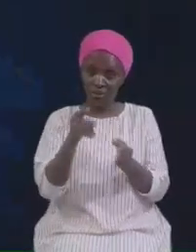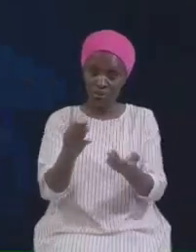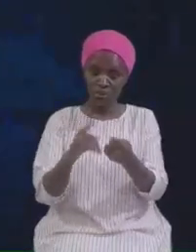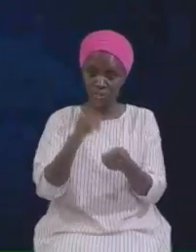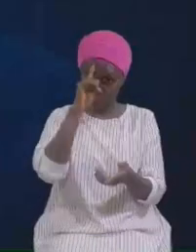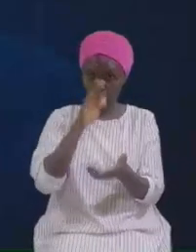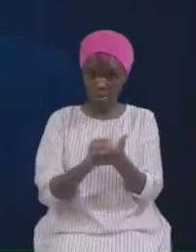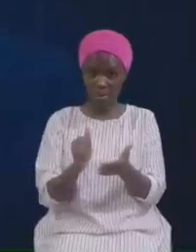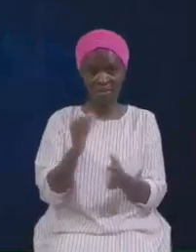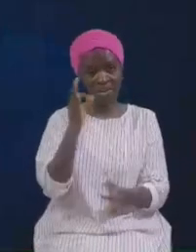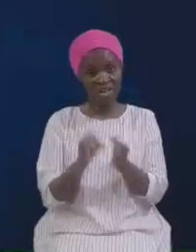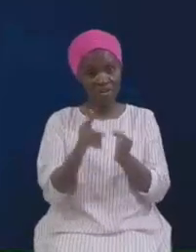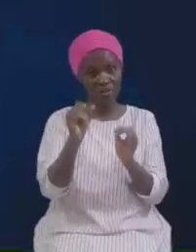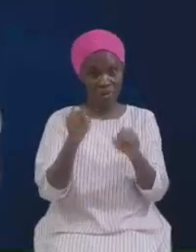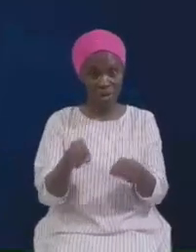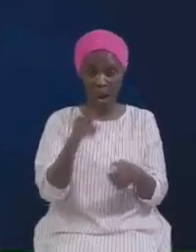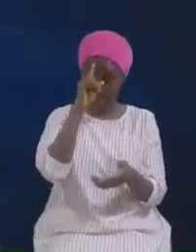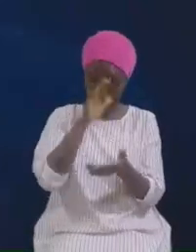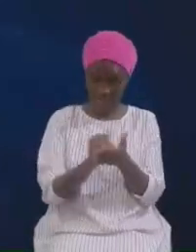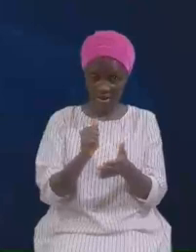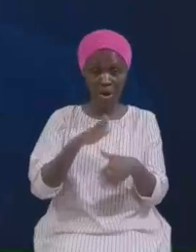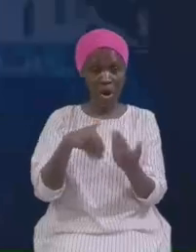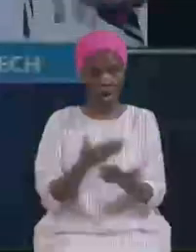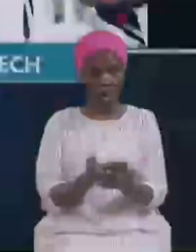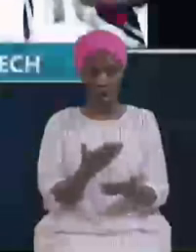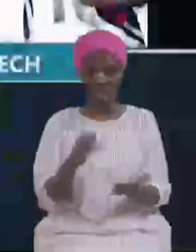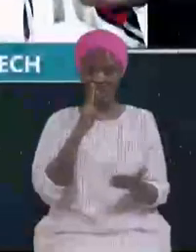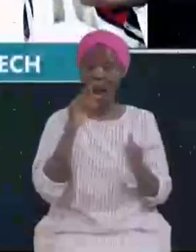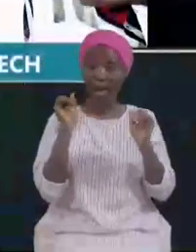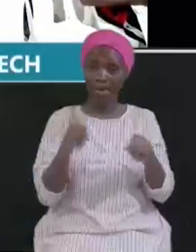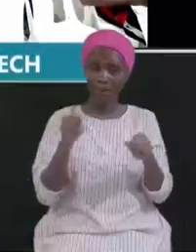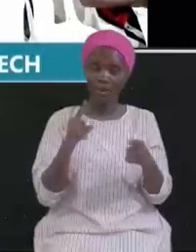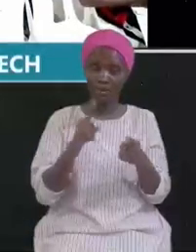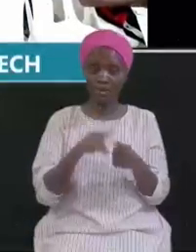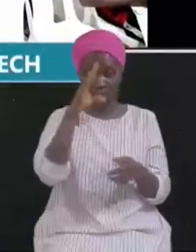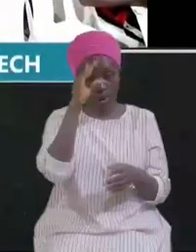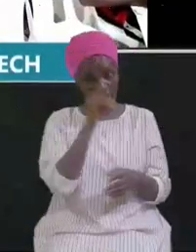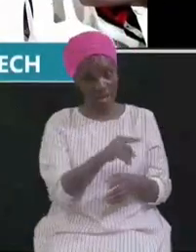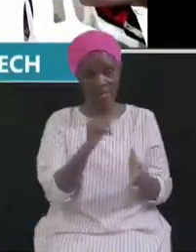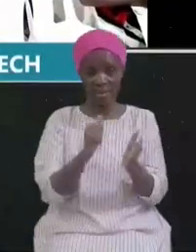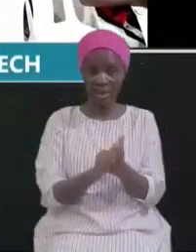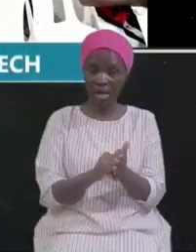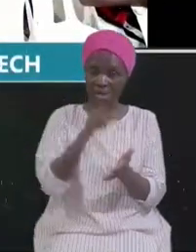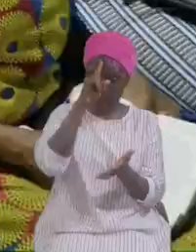Si tu peux croire, tout est possible à celui qui croit.